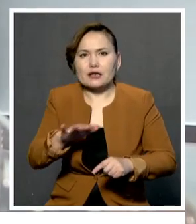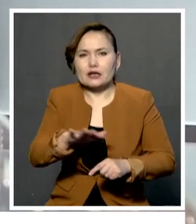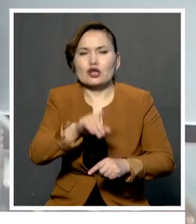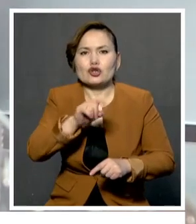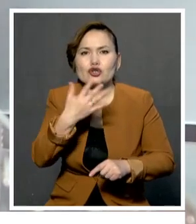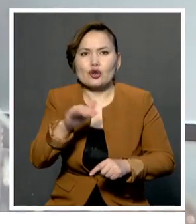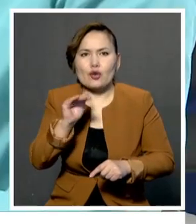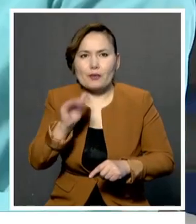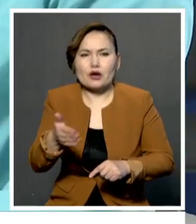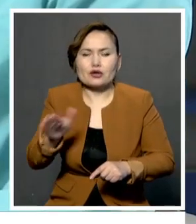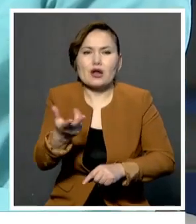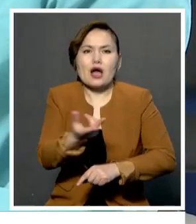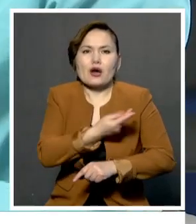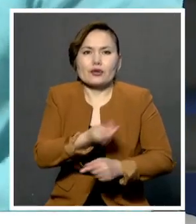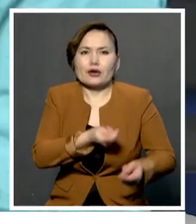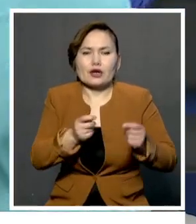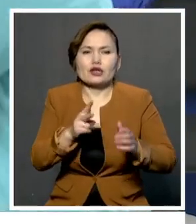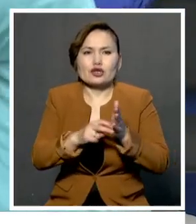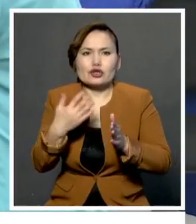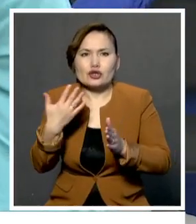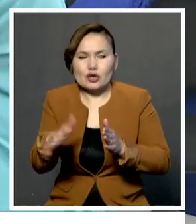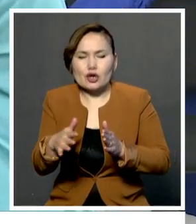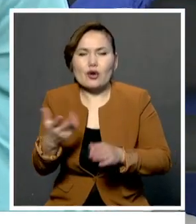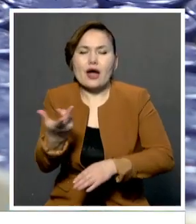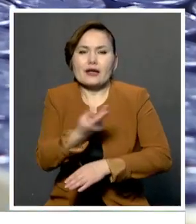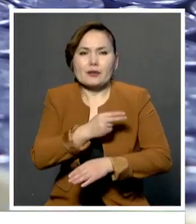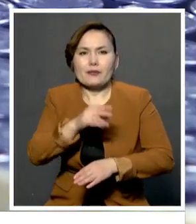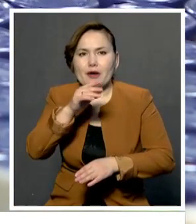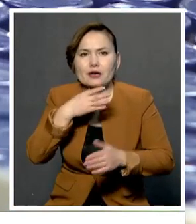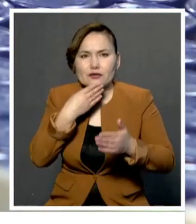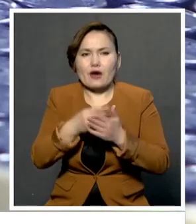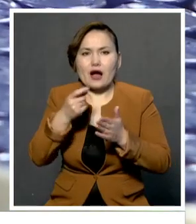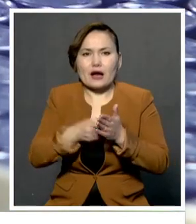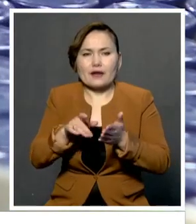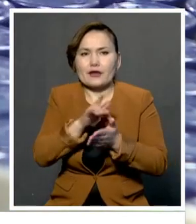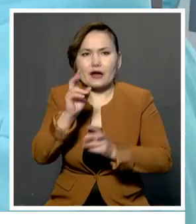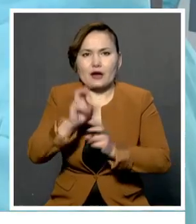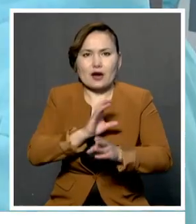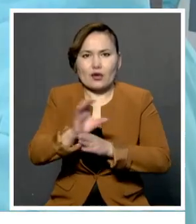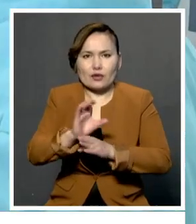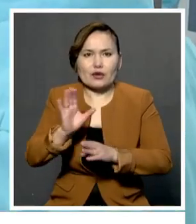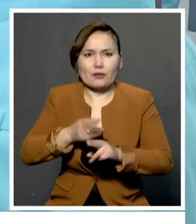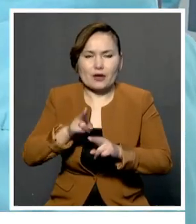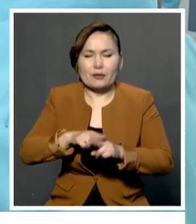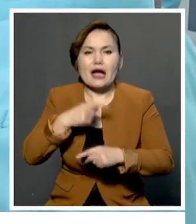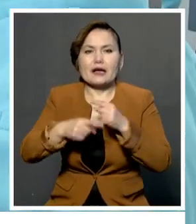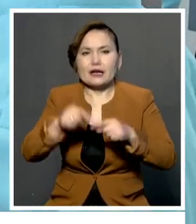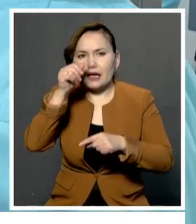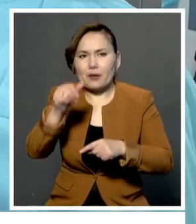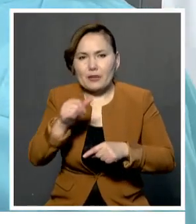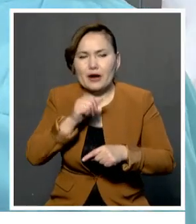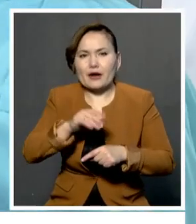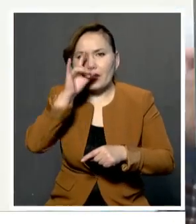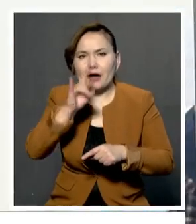әкелінуі тиіс. 750 мың екпе дозасы Қарағандыдағы зауытта өндірілді. Енді олар бір аптаның өңірлерге жіберілмек. Ал келер айда отандық